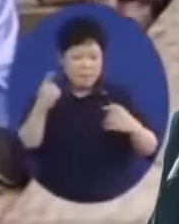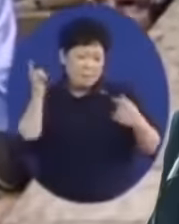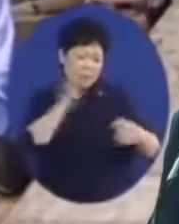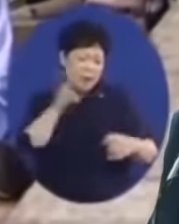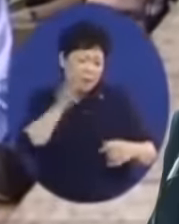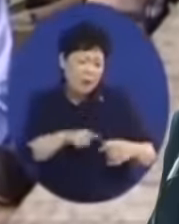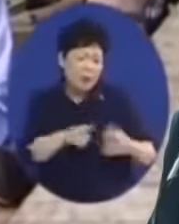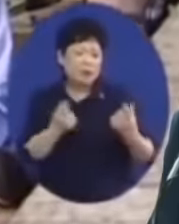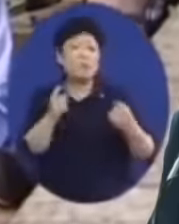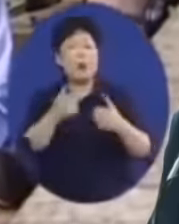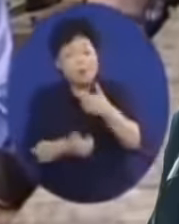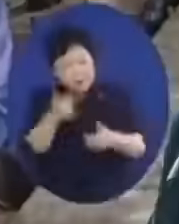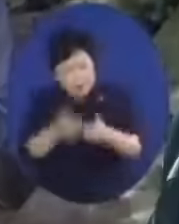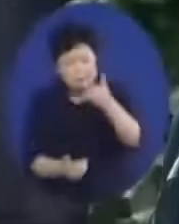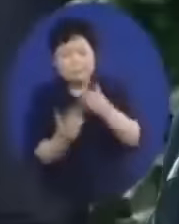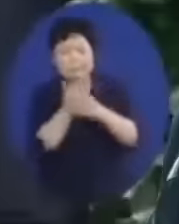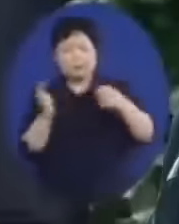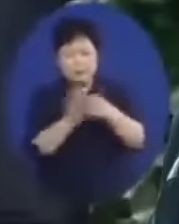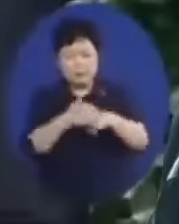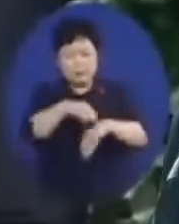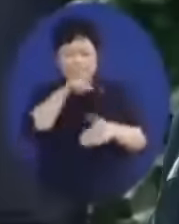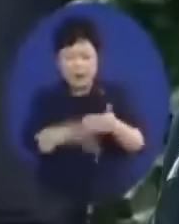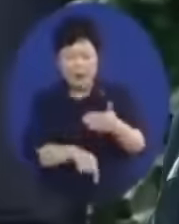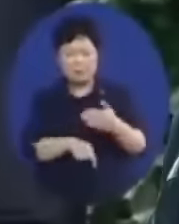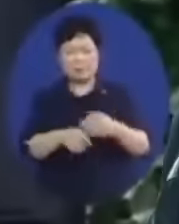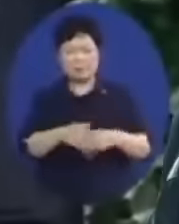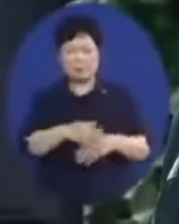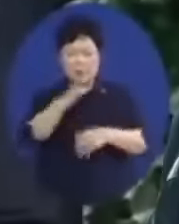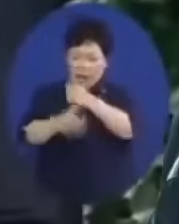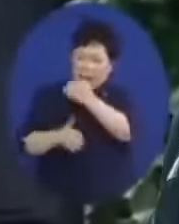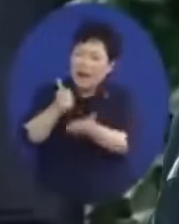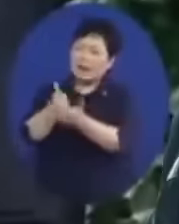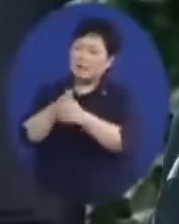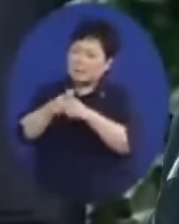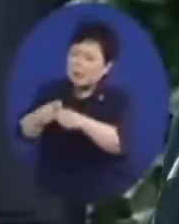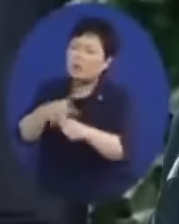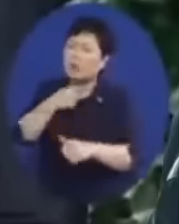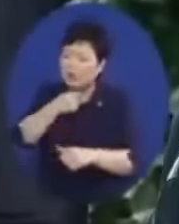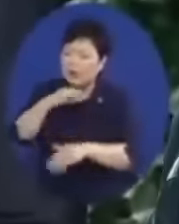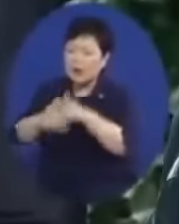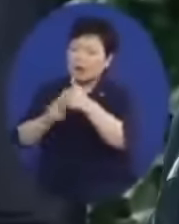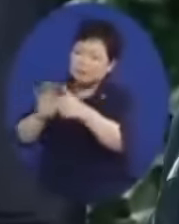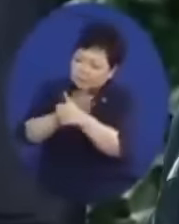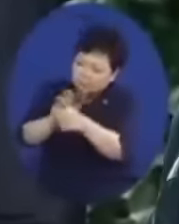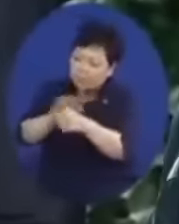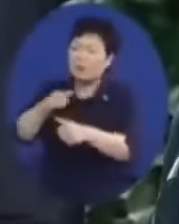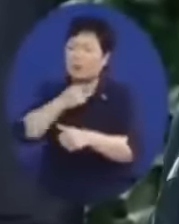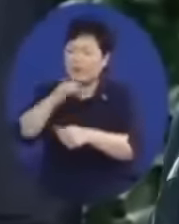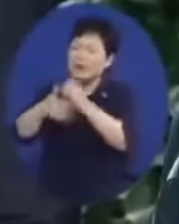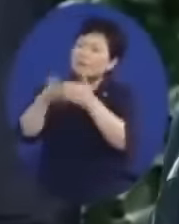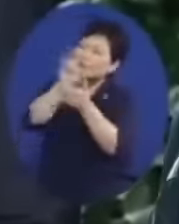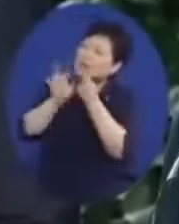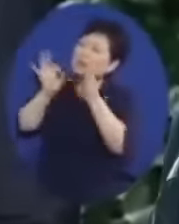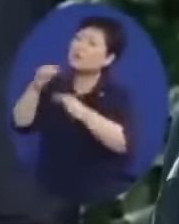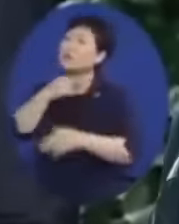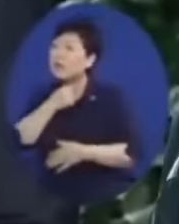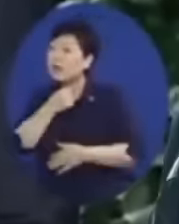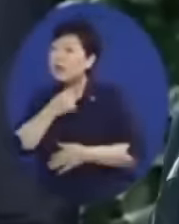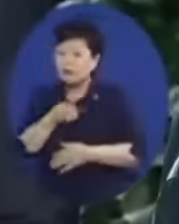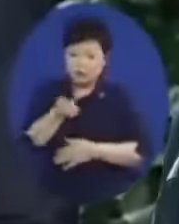매일같이 일어나고 있으니 공고하다. 마음으로는 하나님을 따라 살고 하나님을 섬기고 하나님을 찬양하고 살고